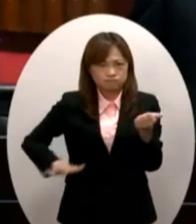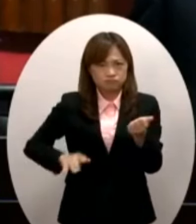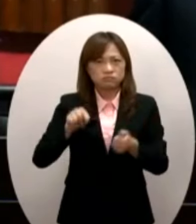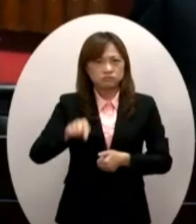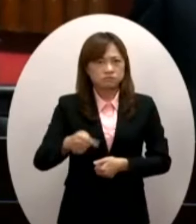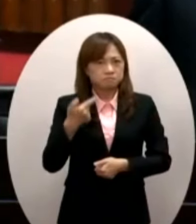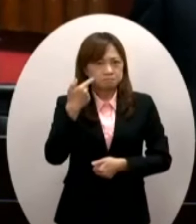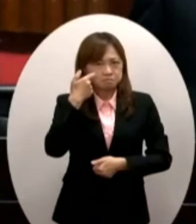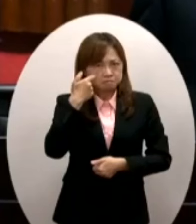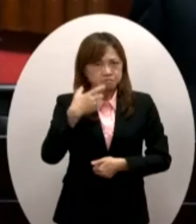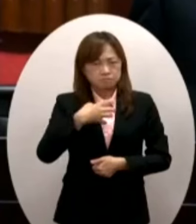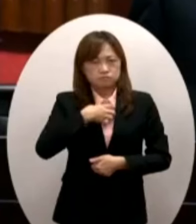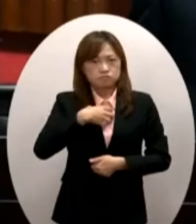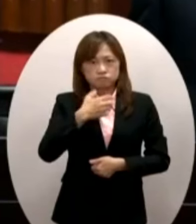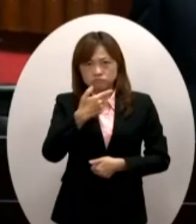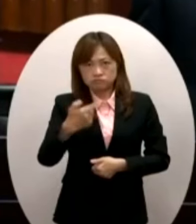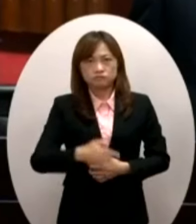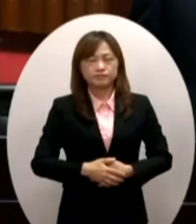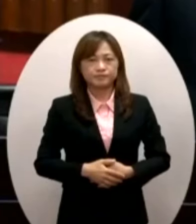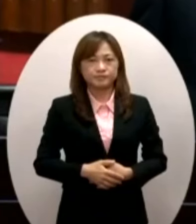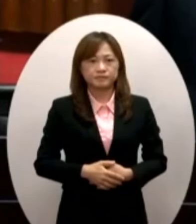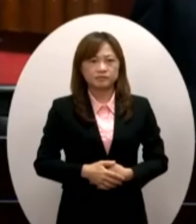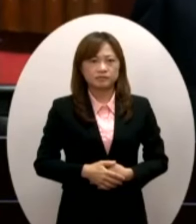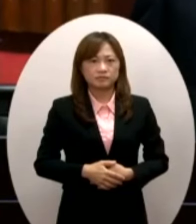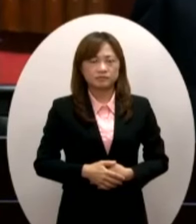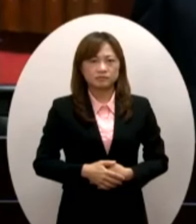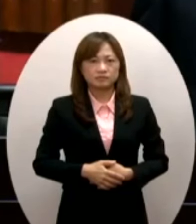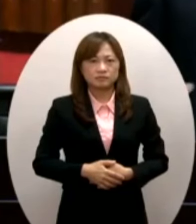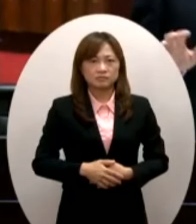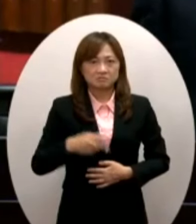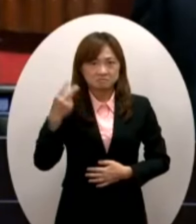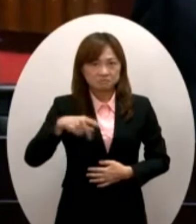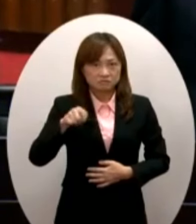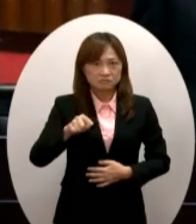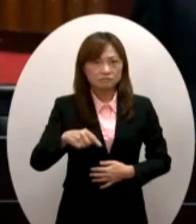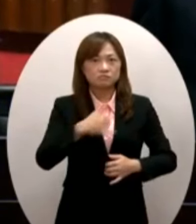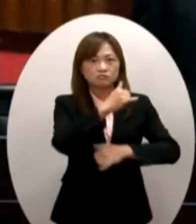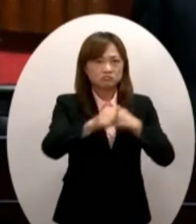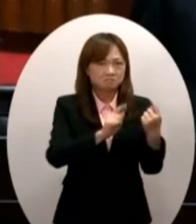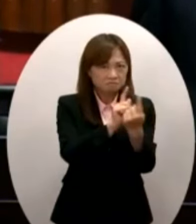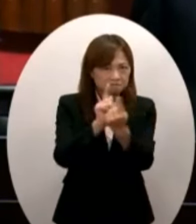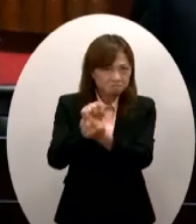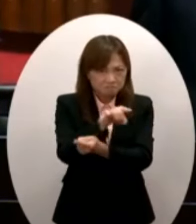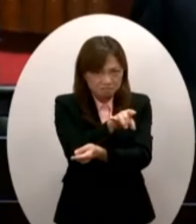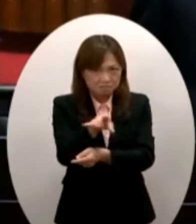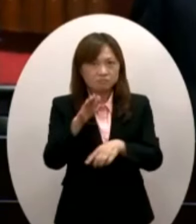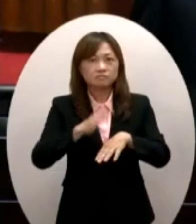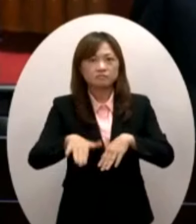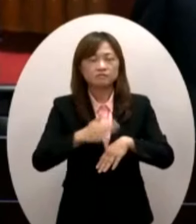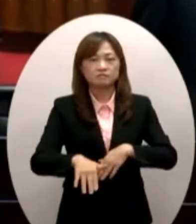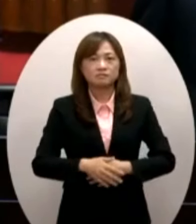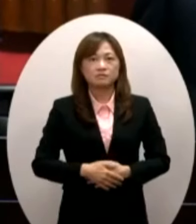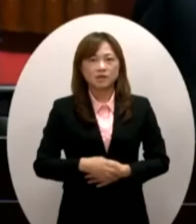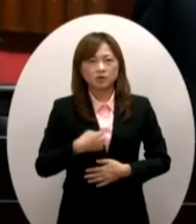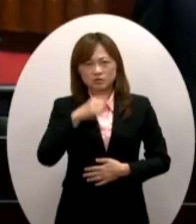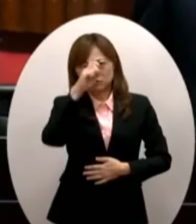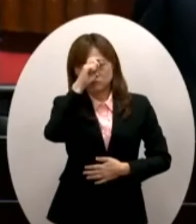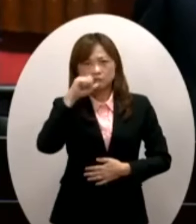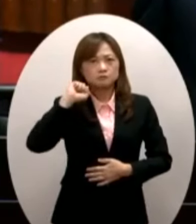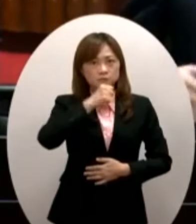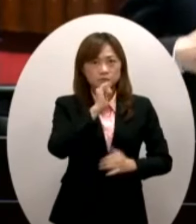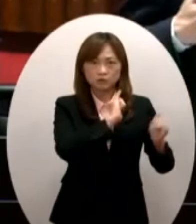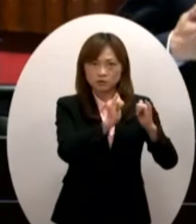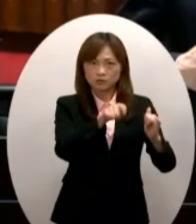随时随刻、随时随刻在潜移默化当中，而且是在生活周遭的。所以我也很希望国人能